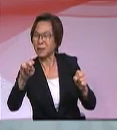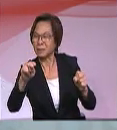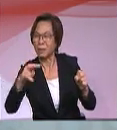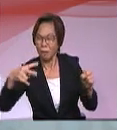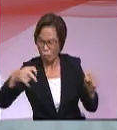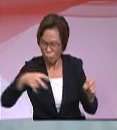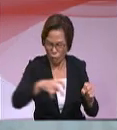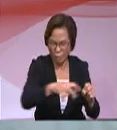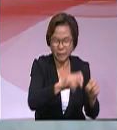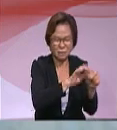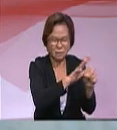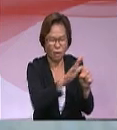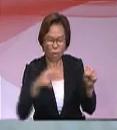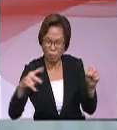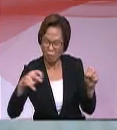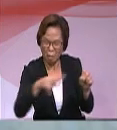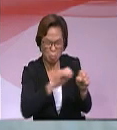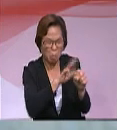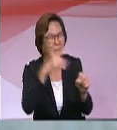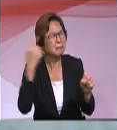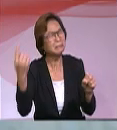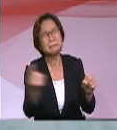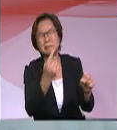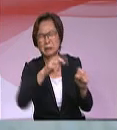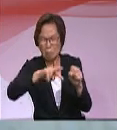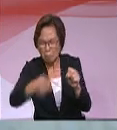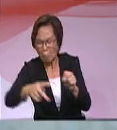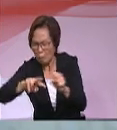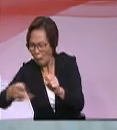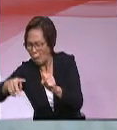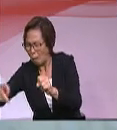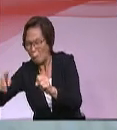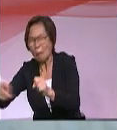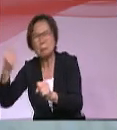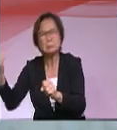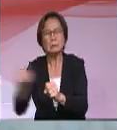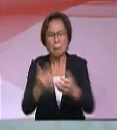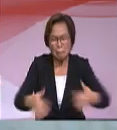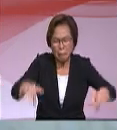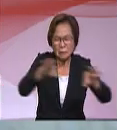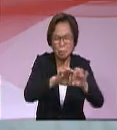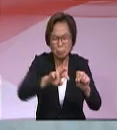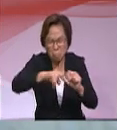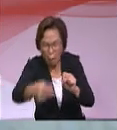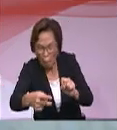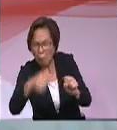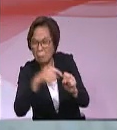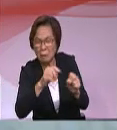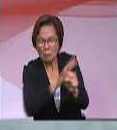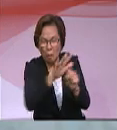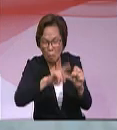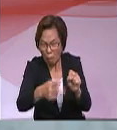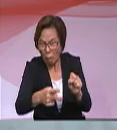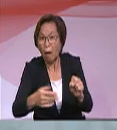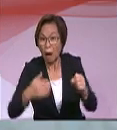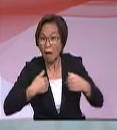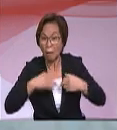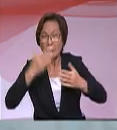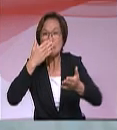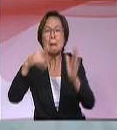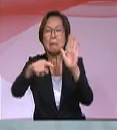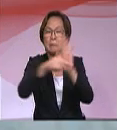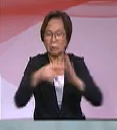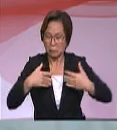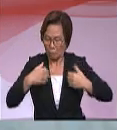virus COVID-19 ini sentiasa bermutasi. Dan apa yang penting ialah mutasi ini sama ada impak kesihatan dari